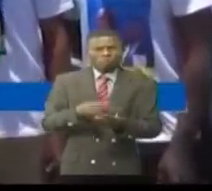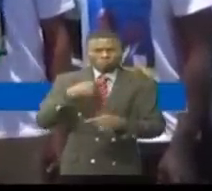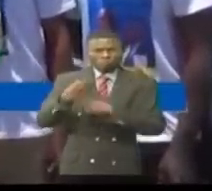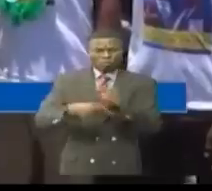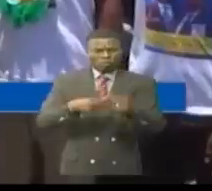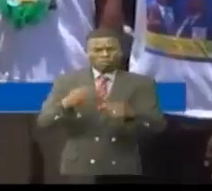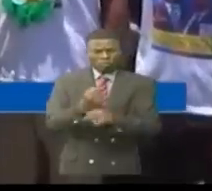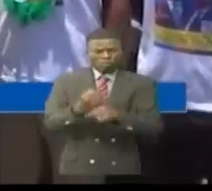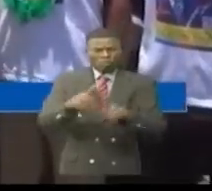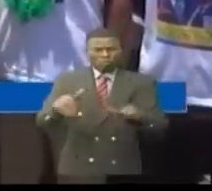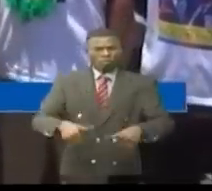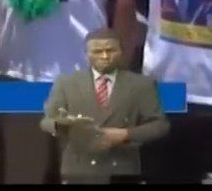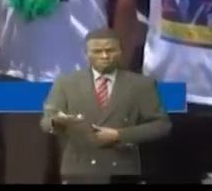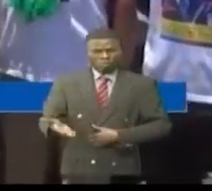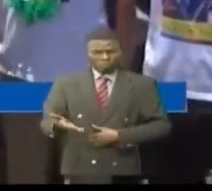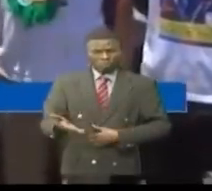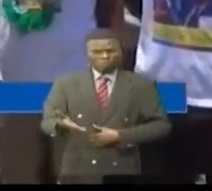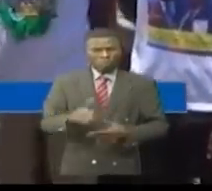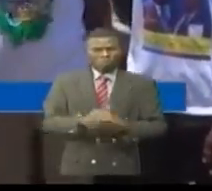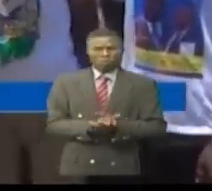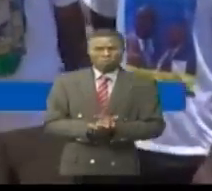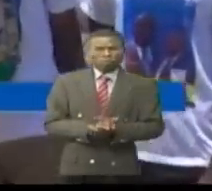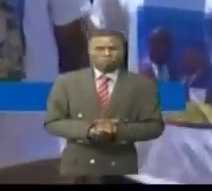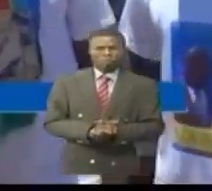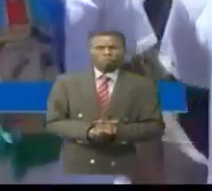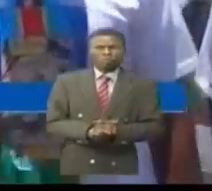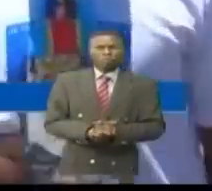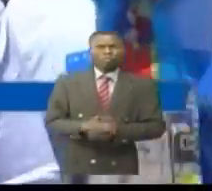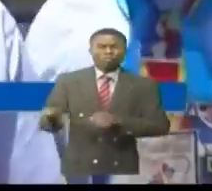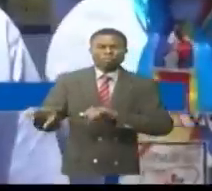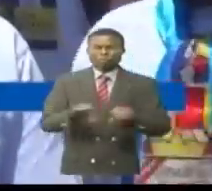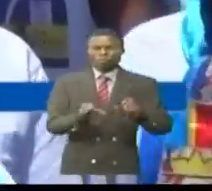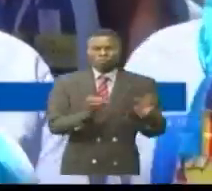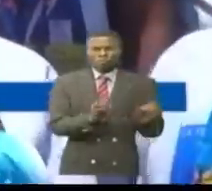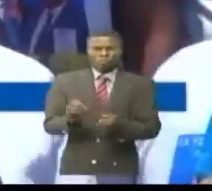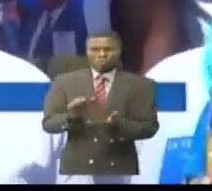l'agriculture. C'est un message qui ne vient pas de moi comme individu, mais ça